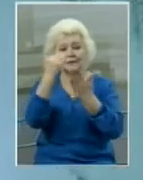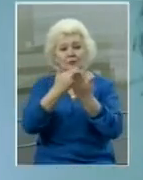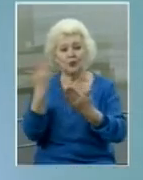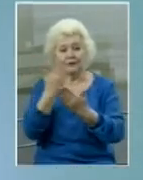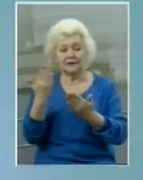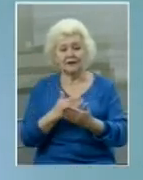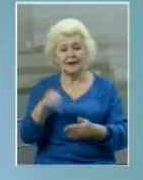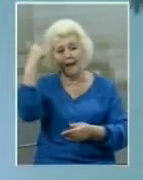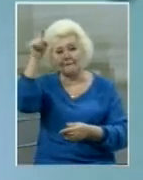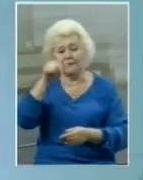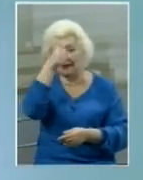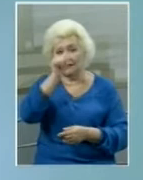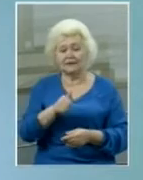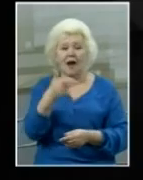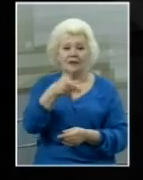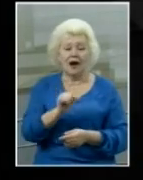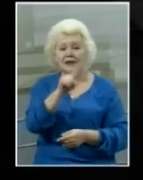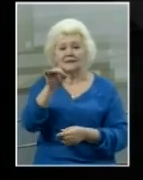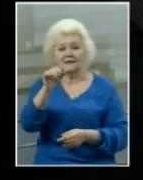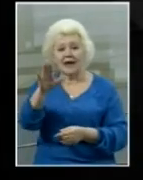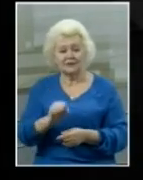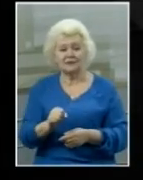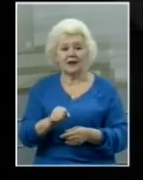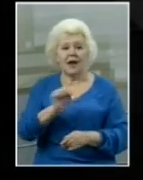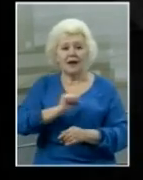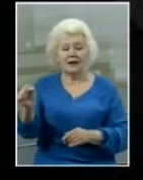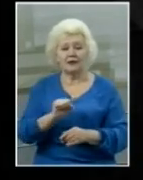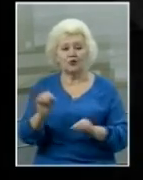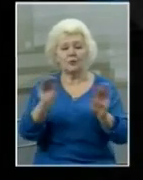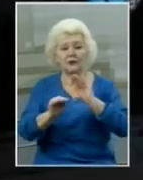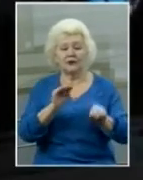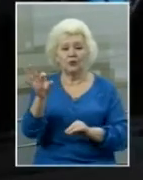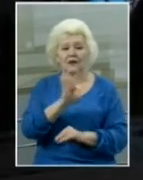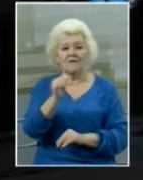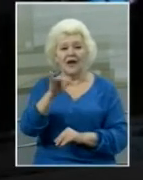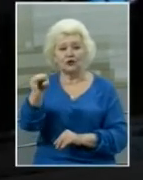Греції. Образ Ікара, Зевса та героїв у мультиплікації Олександра Петрова.